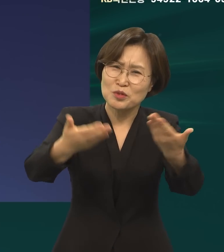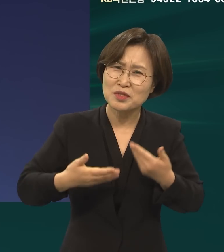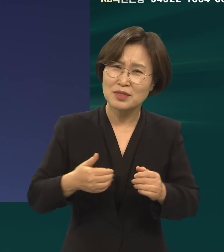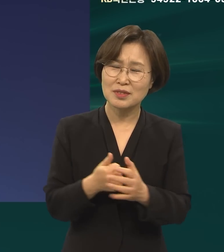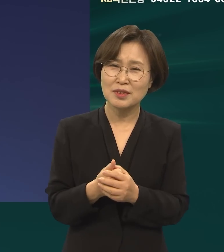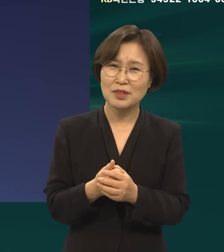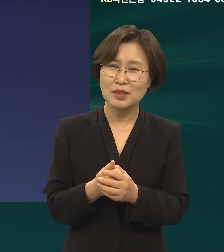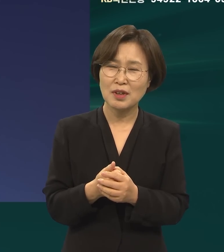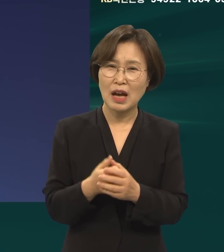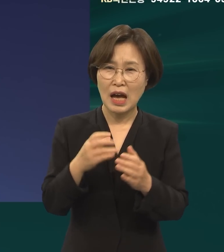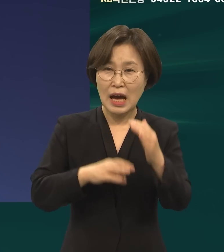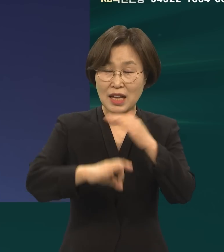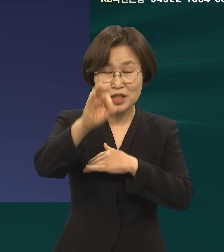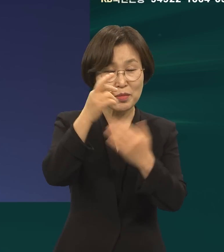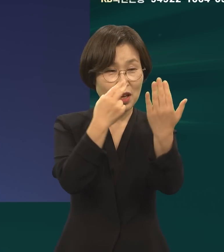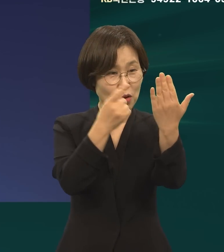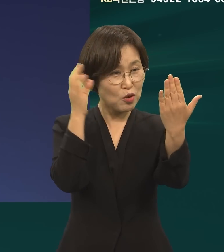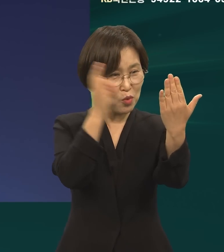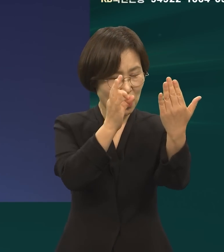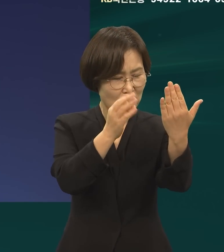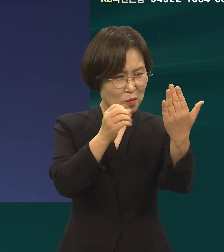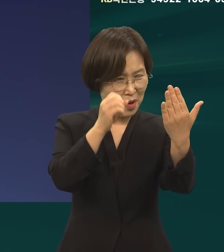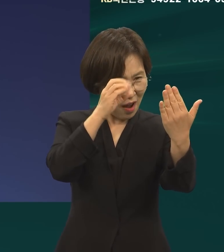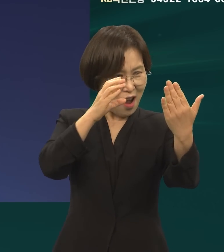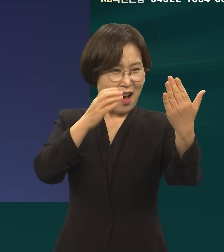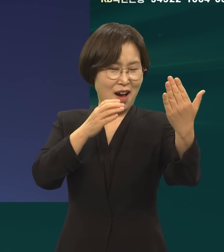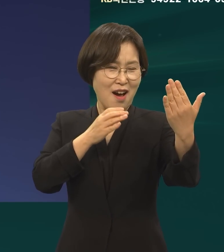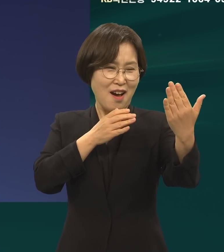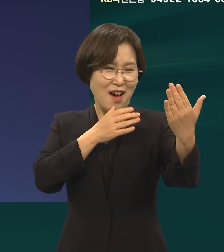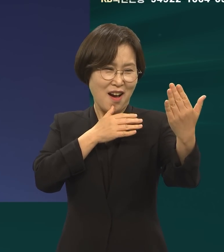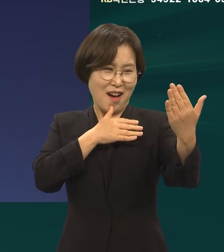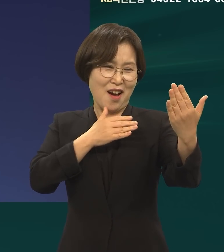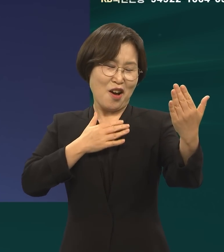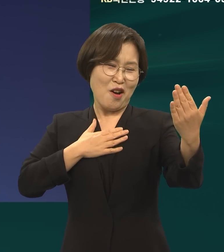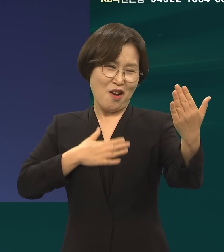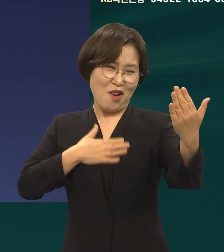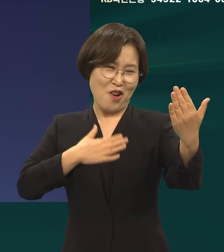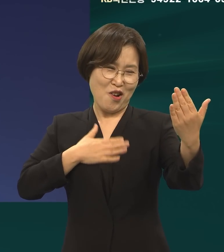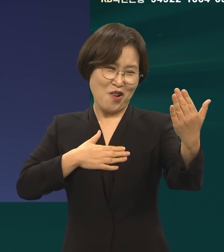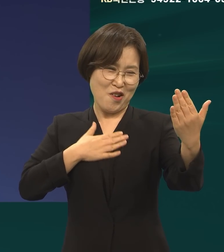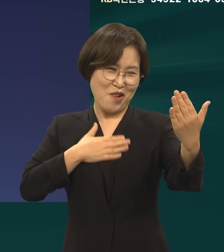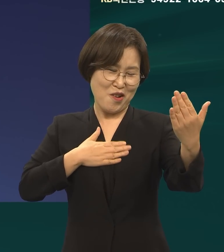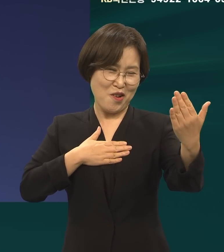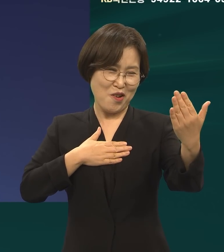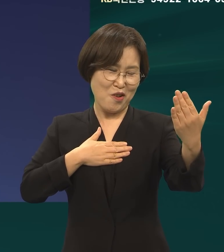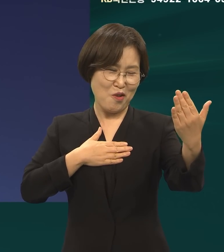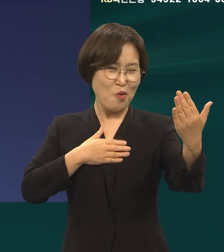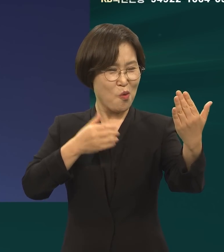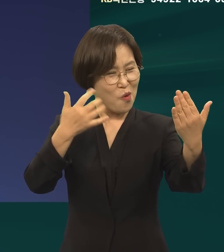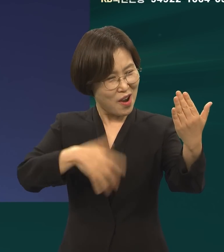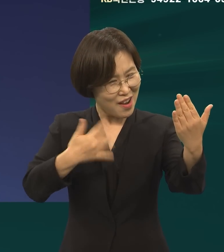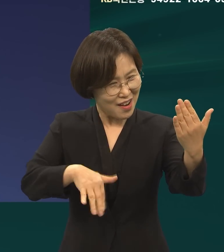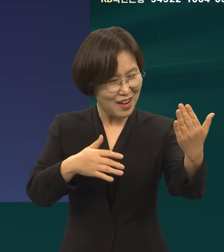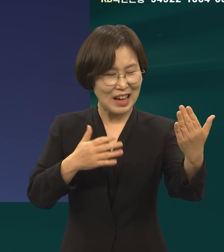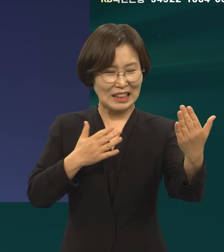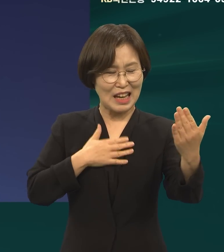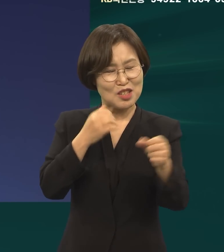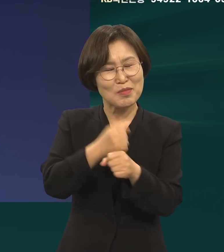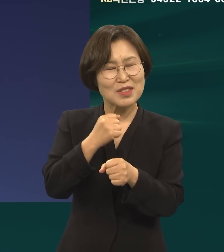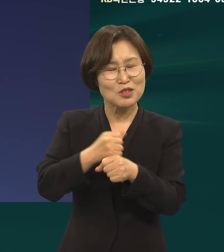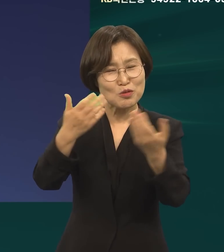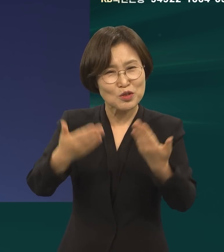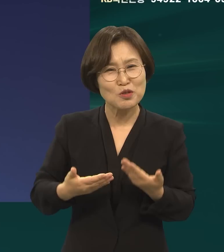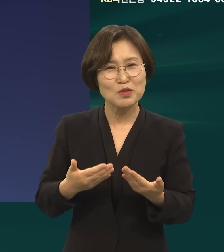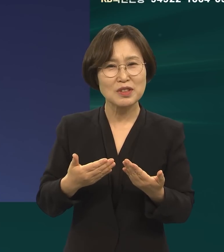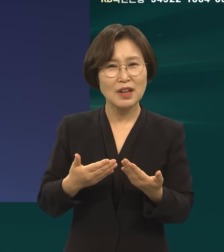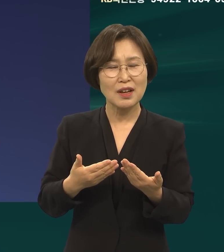있잖아요. 보고 놀라시기 바랍니다. 잘생겨서 놀라지 말고 나같이 이런 존재를 주님 만드셨구나.